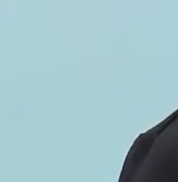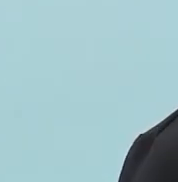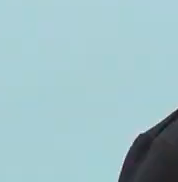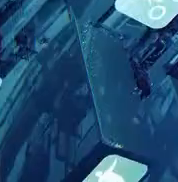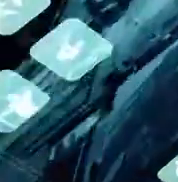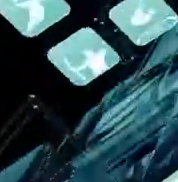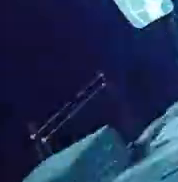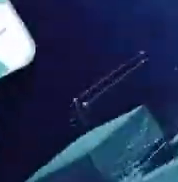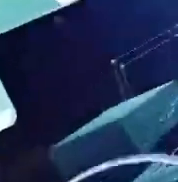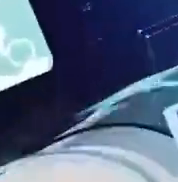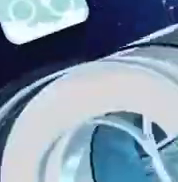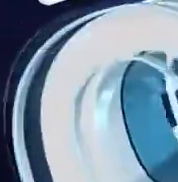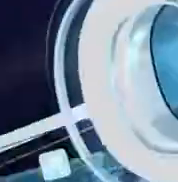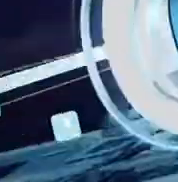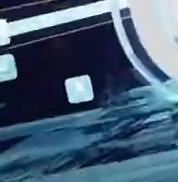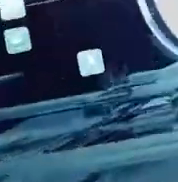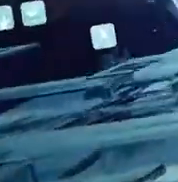Семиречья.